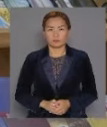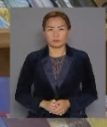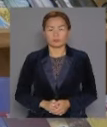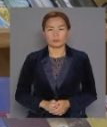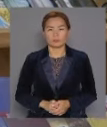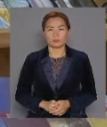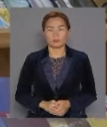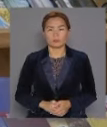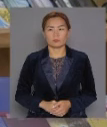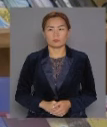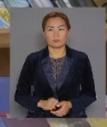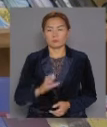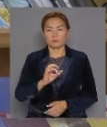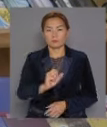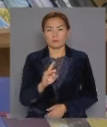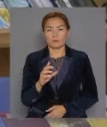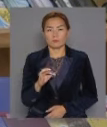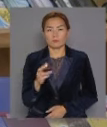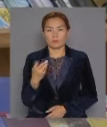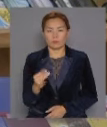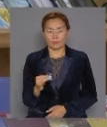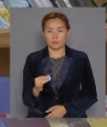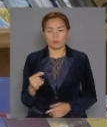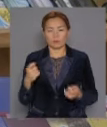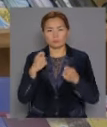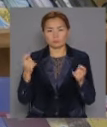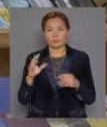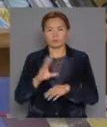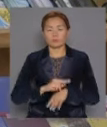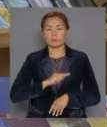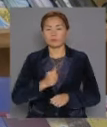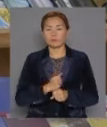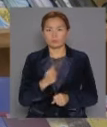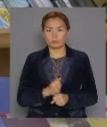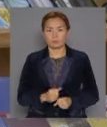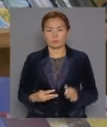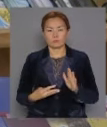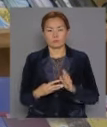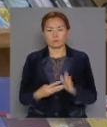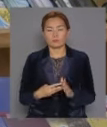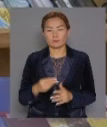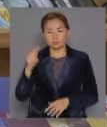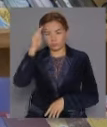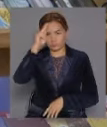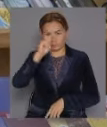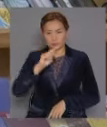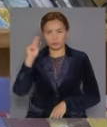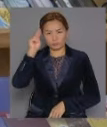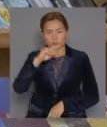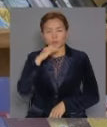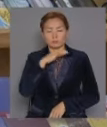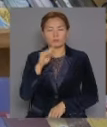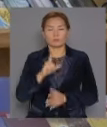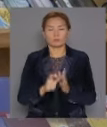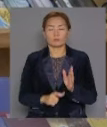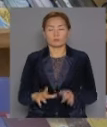өзінің әдебиетке келген кезде Әбу Сәрсенбаевтың «Толқында туғандар» деген шығармасын 9-шы сыныпта оқып жүргенде ақ сынап, ол туралы көлемді мақала